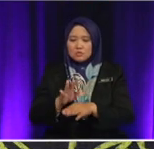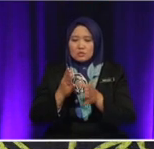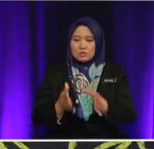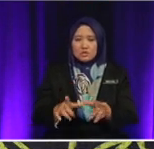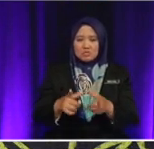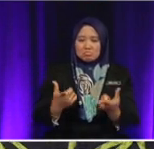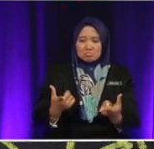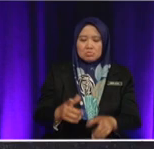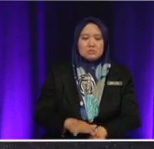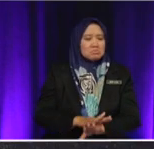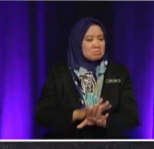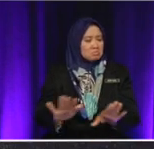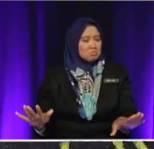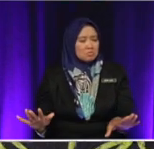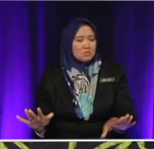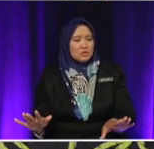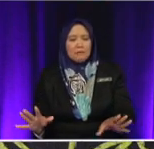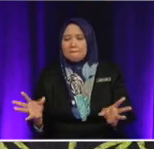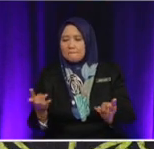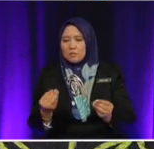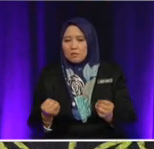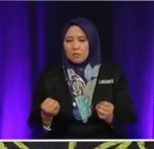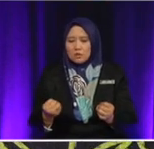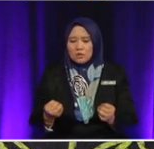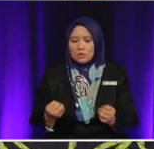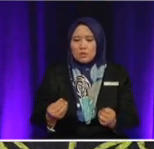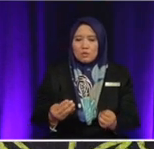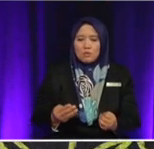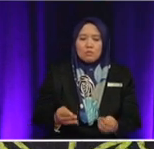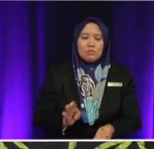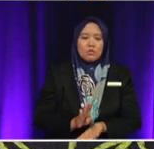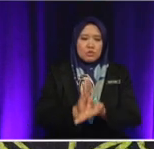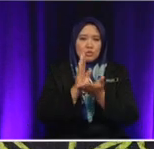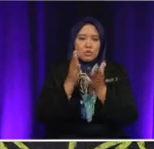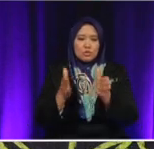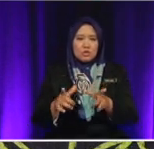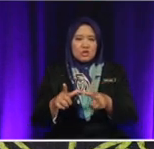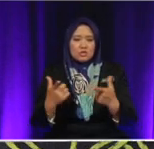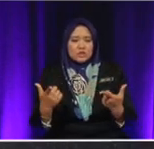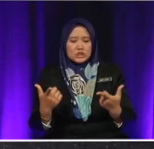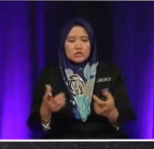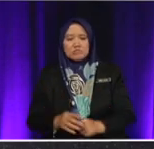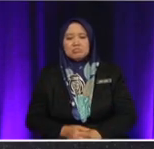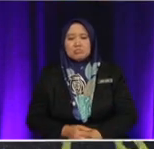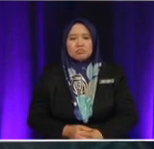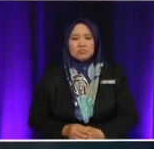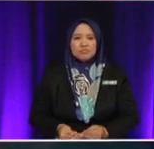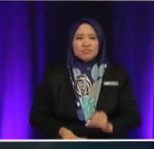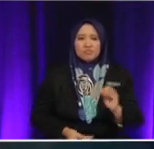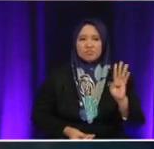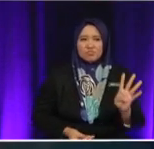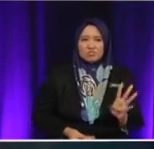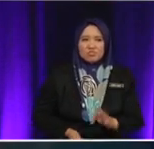bantuan orang lain. Membuat perubahan tanpa meminta pendapat orang lain. Ish, teruknya autokratik ni